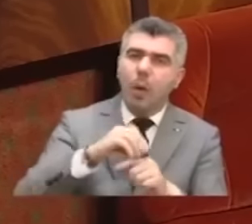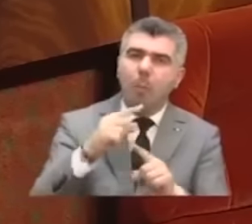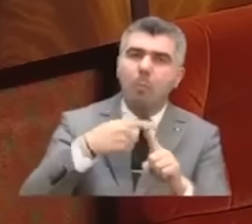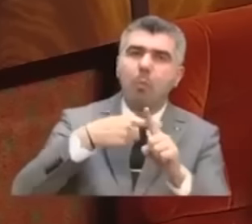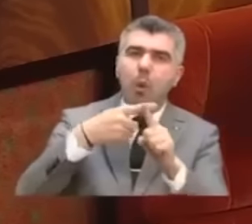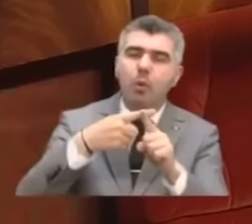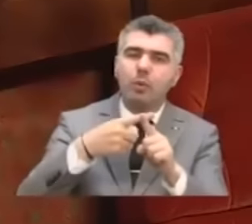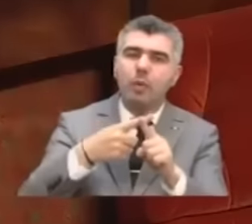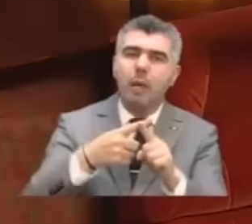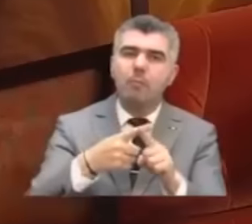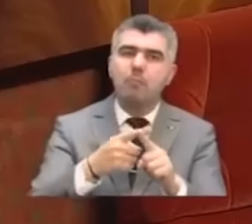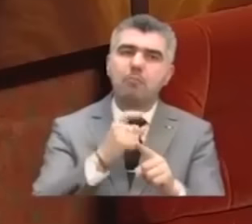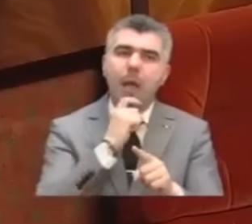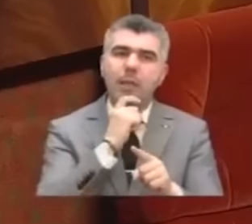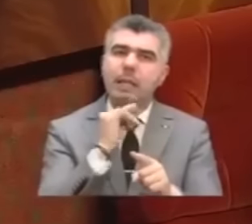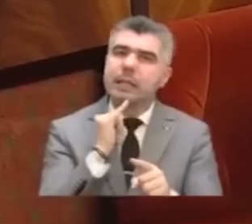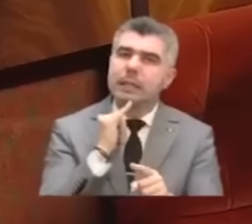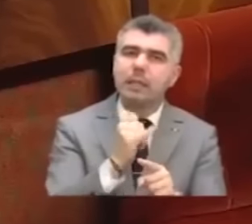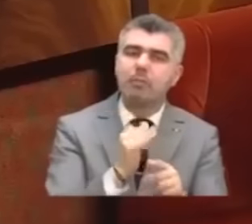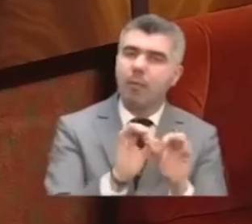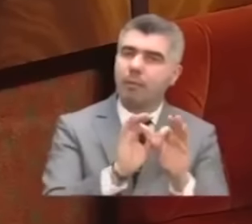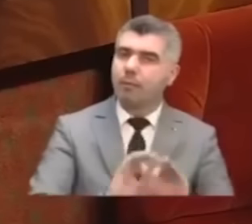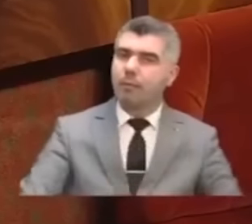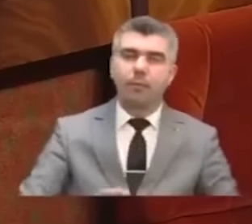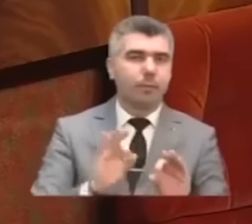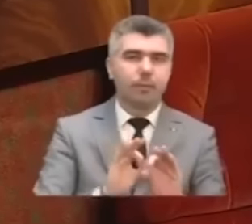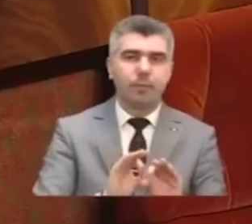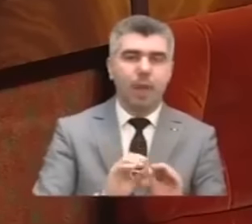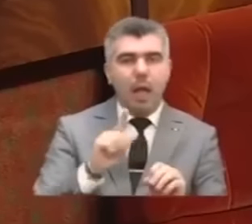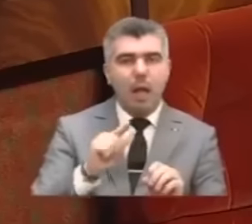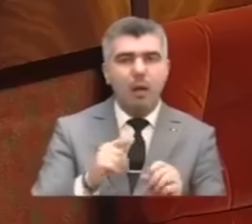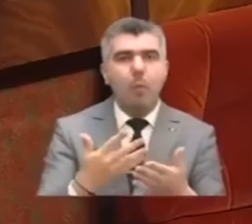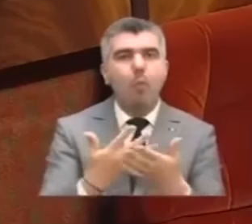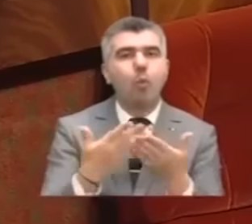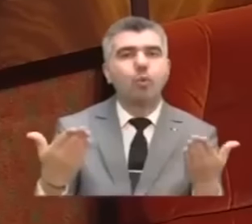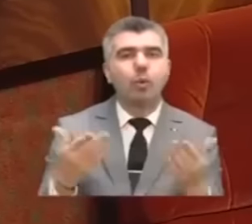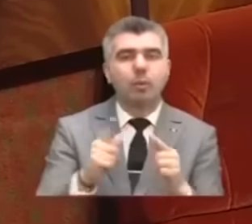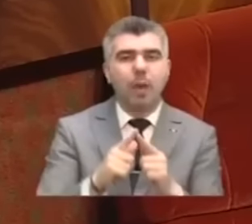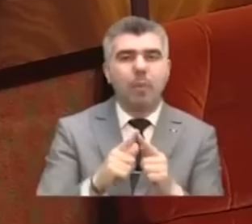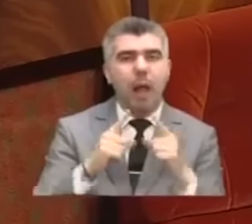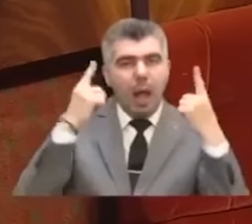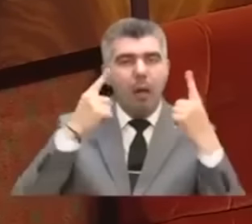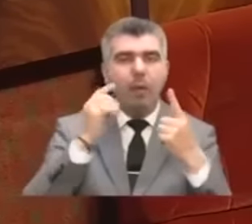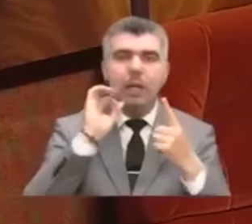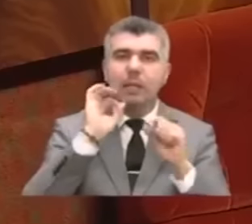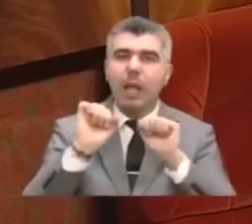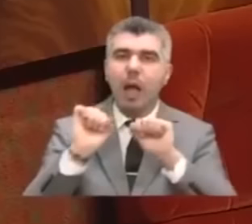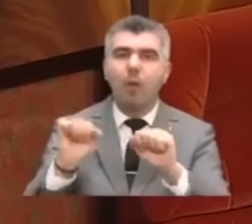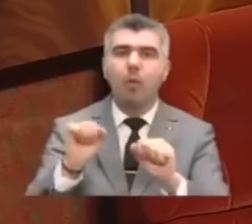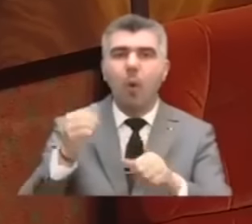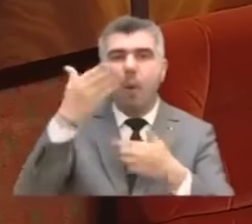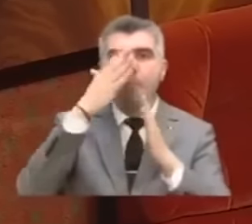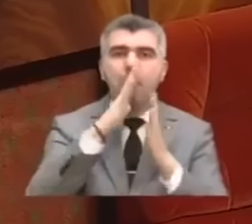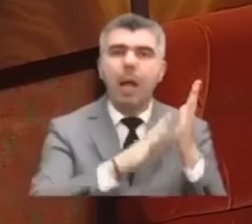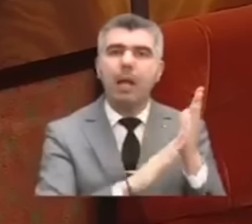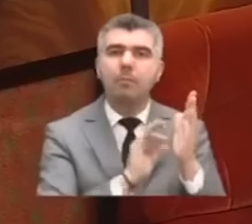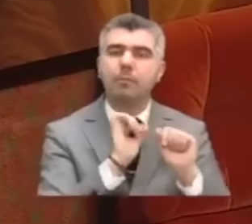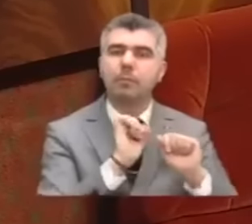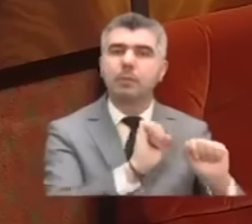نخليوها ولا كنعطيوها لهذا. حنا بغينا يكون عندنا العرض اكبر باش ناثروا على الثمن في الاسواق، وهذا هو